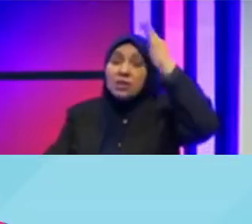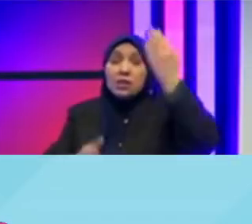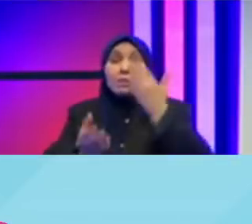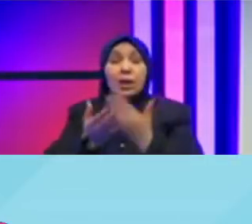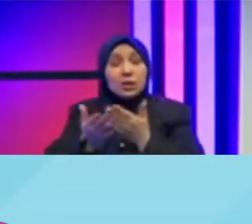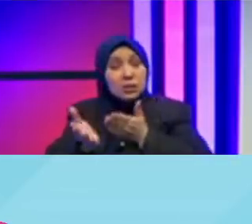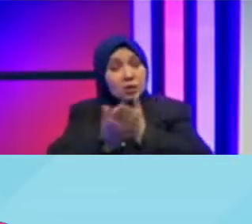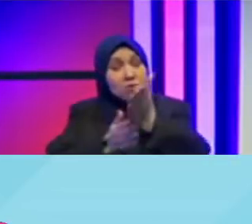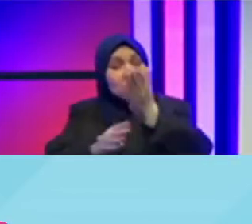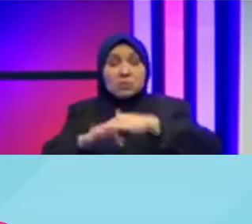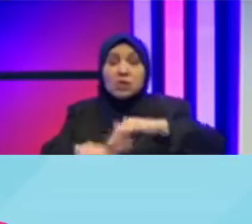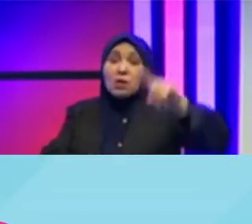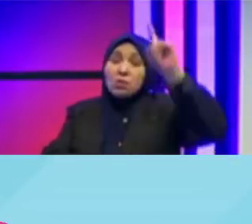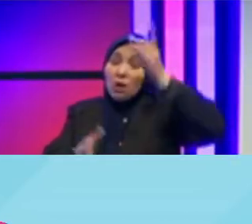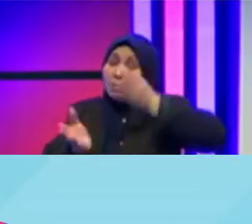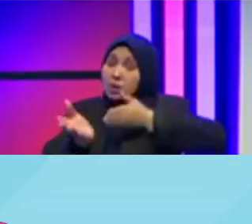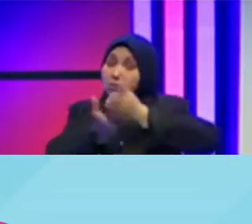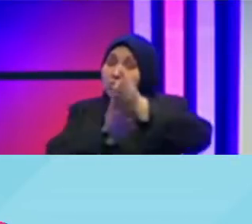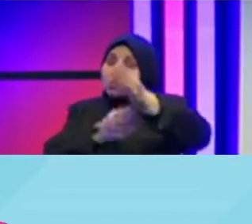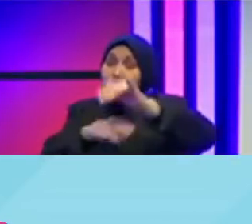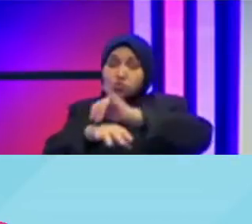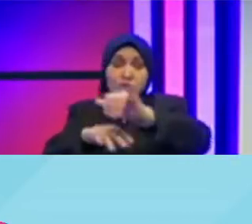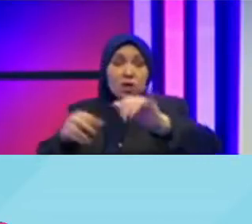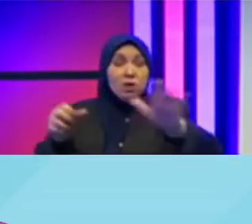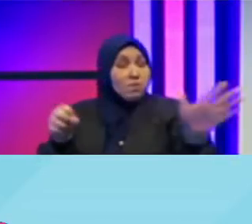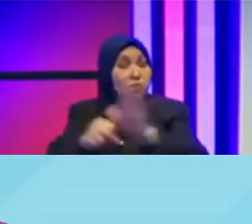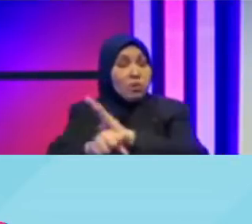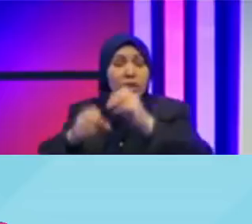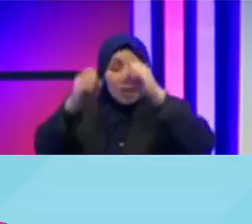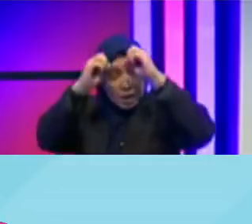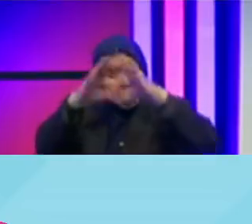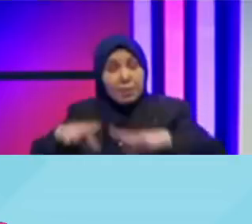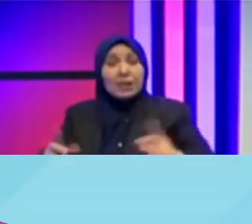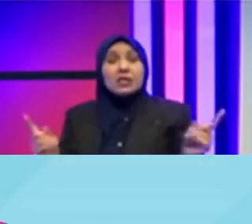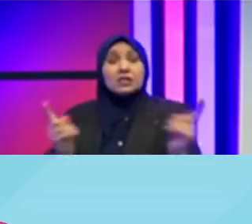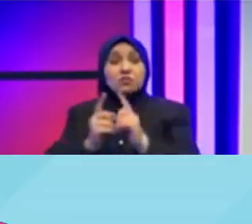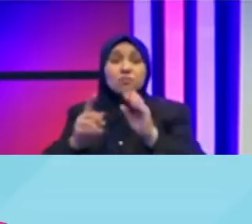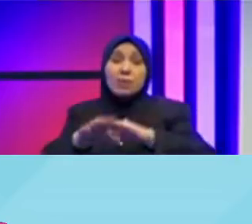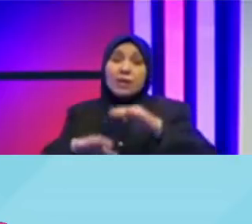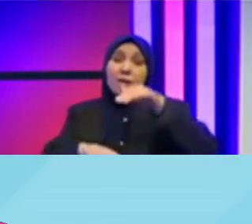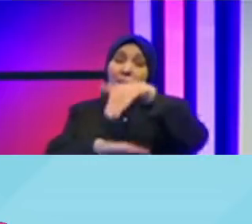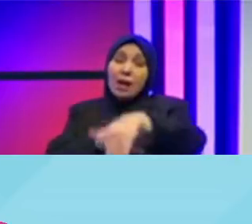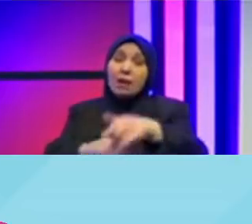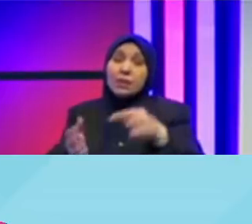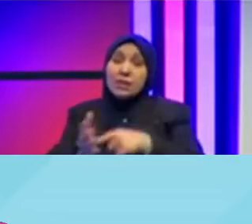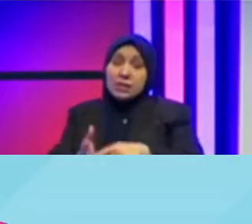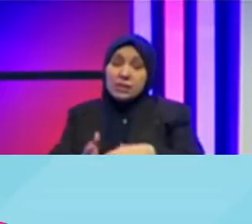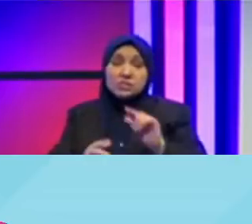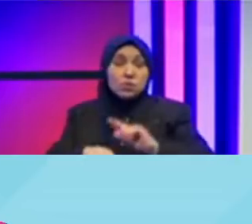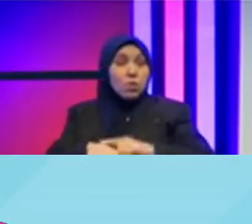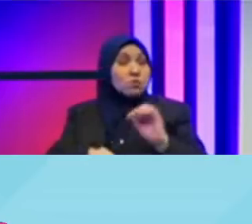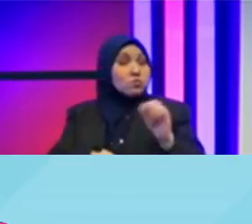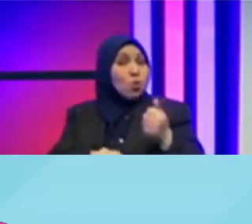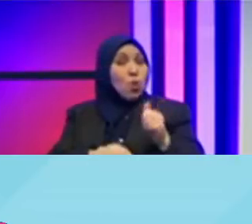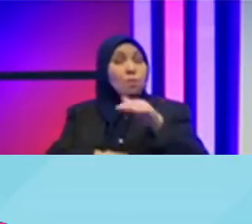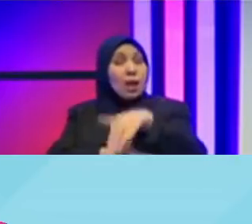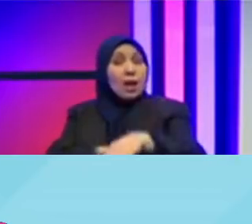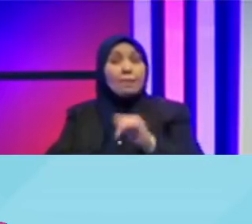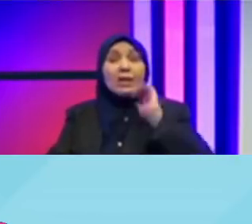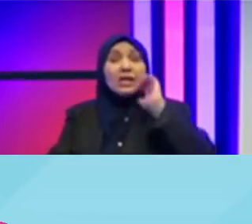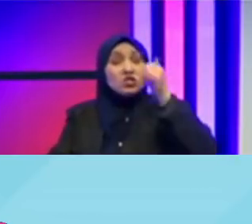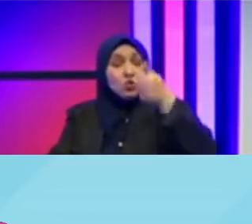Allah dalam menuju syurga yang penuh dengan rahmat. Kita bertemu dalam ulangan pada malam ini jam 10 malam dan pagi esok 6